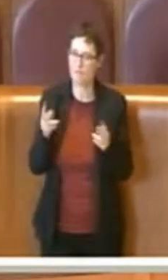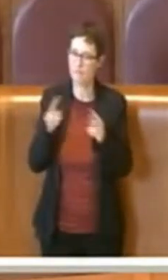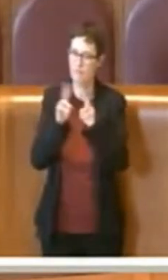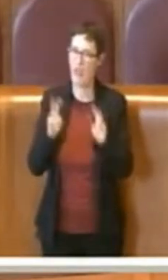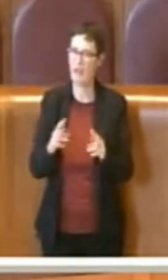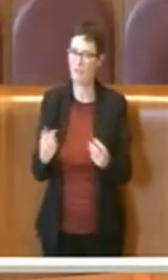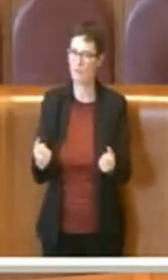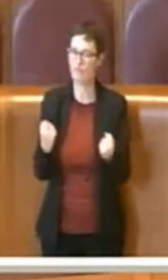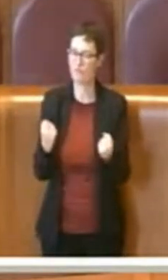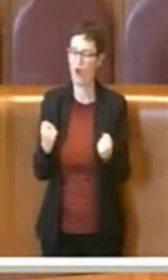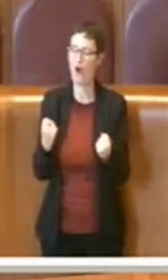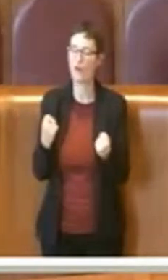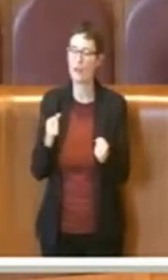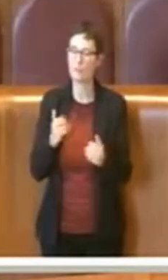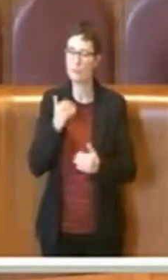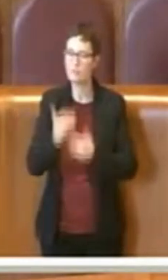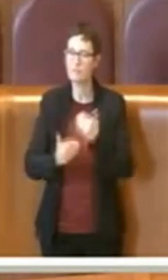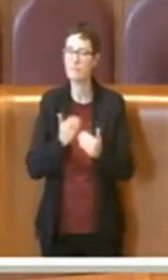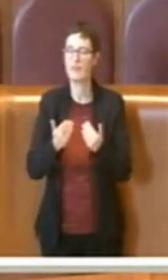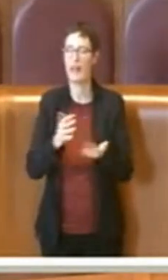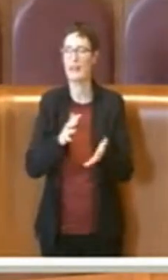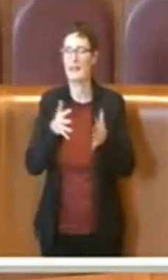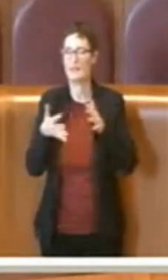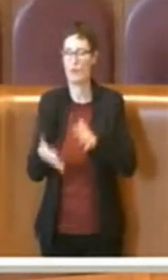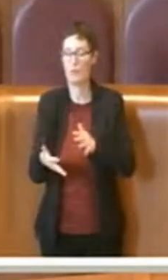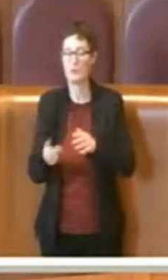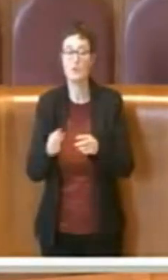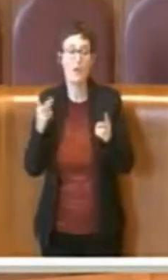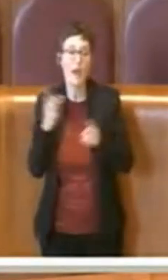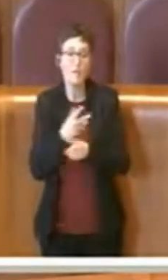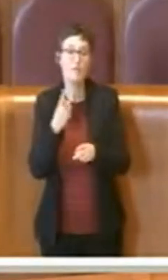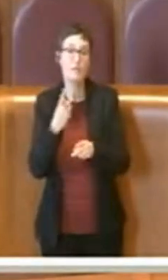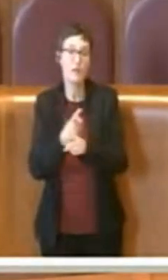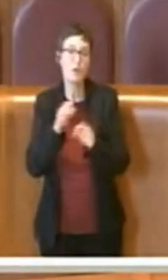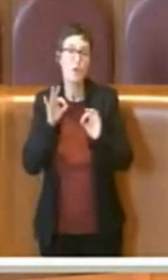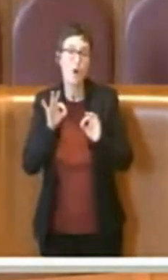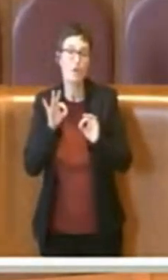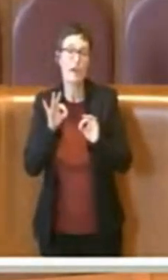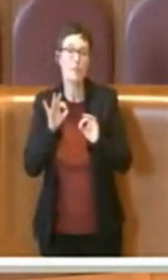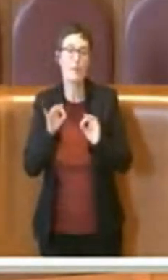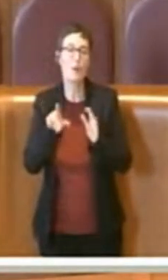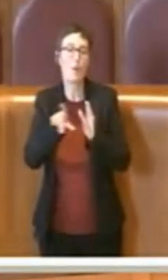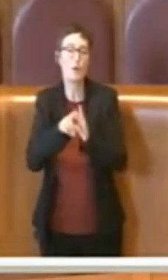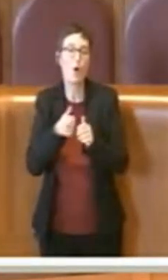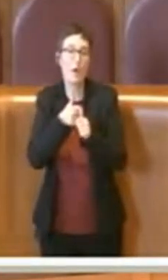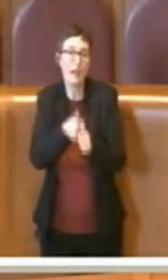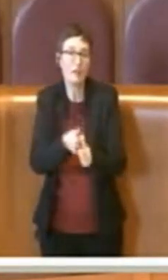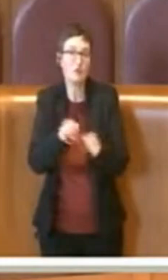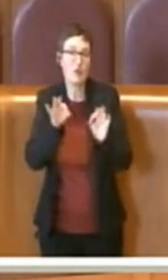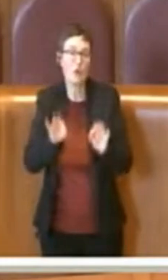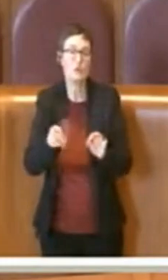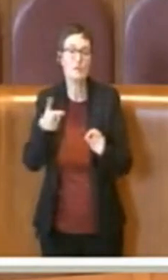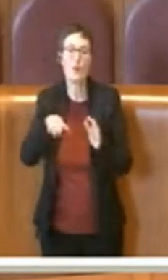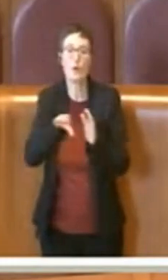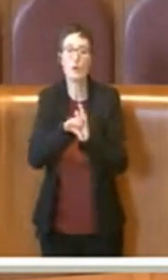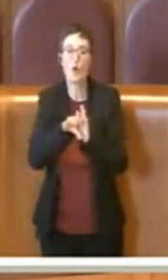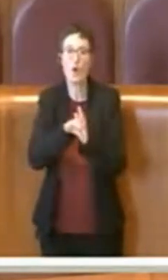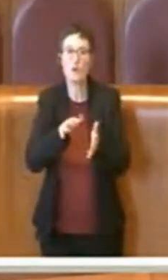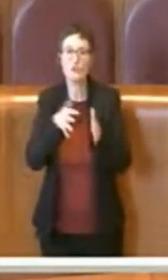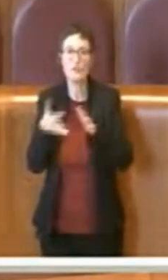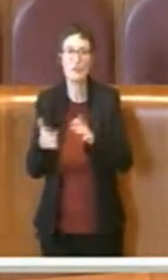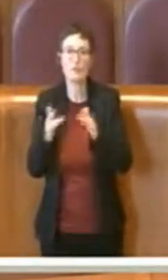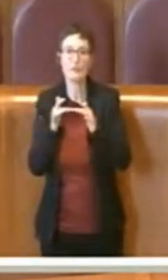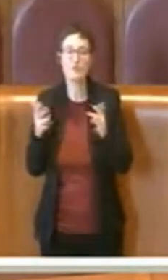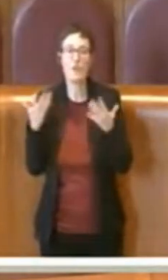avanti questa trasformazione, che tra l'altro è di legge, perché il codice dell'amministrazione digitale è stato approvato per la prima volta nel 2005,